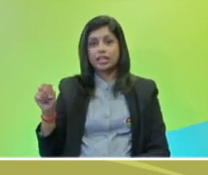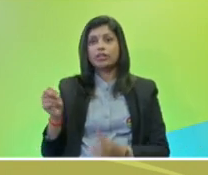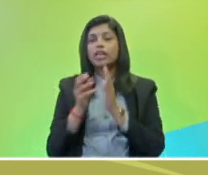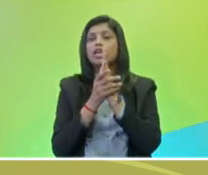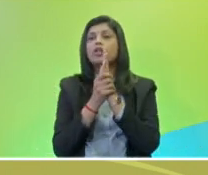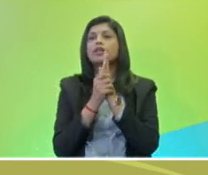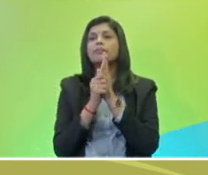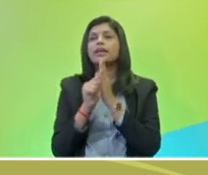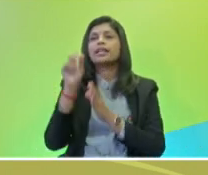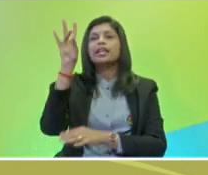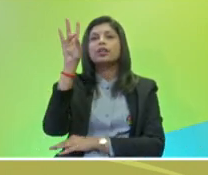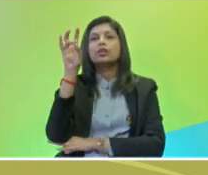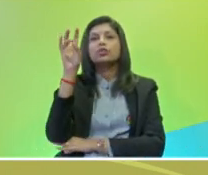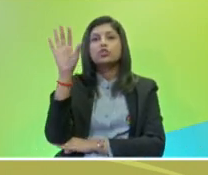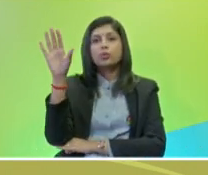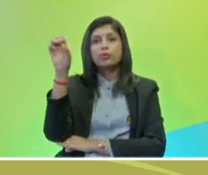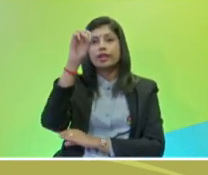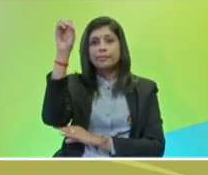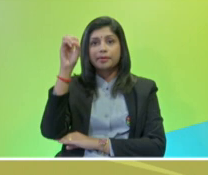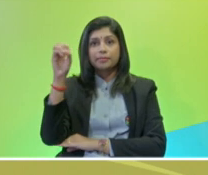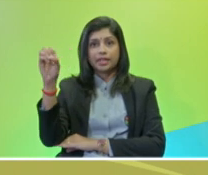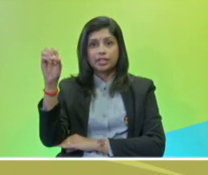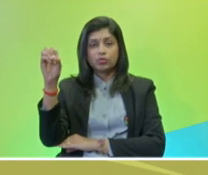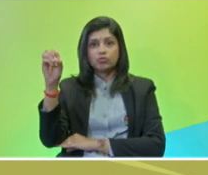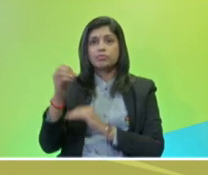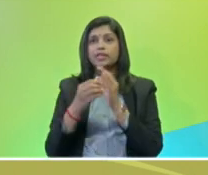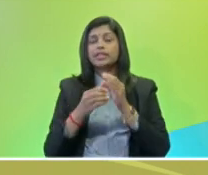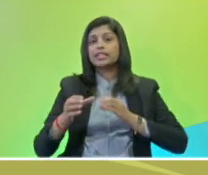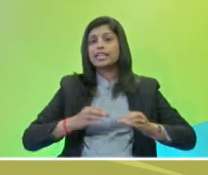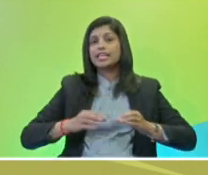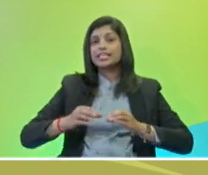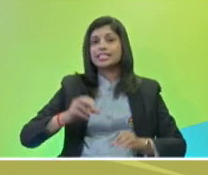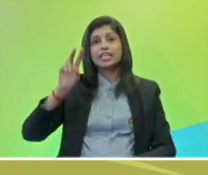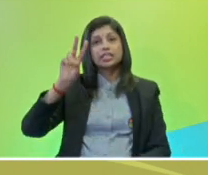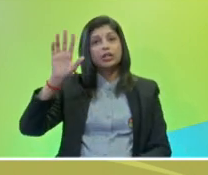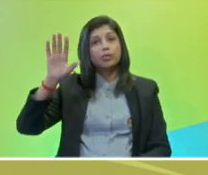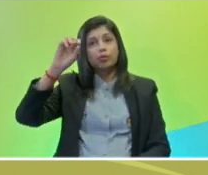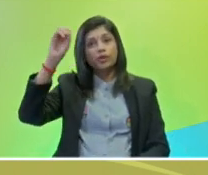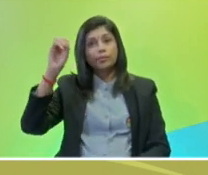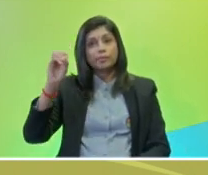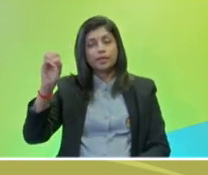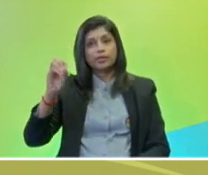daripada keseluruhan di SGP dan bidang kecerdasan merangkumnya 2500